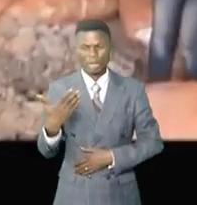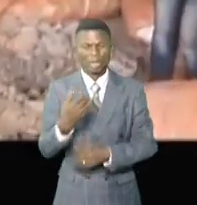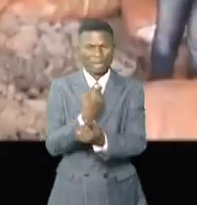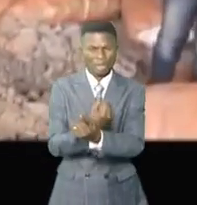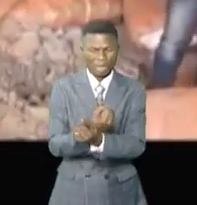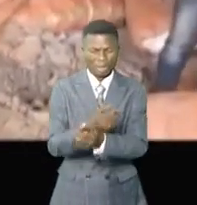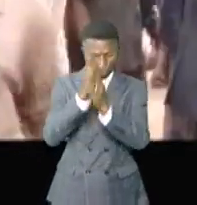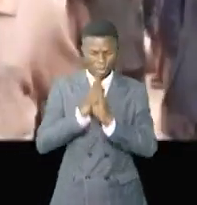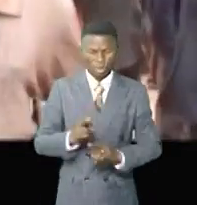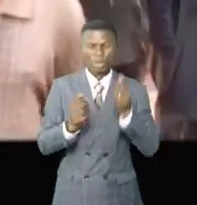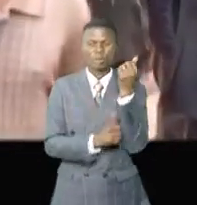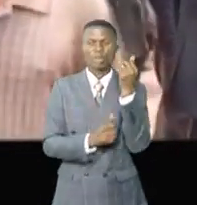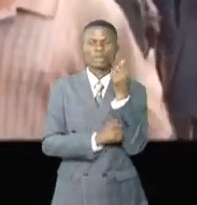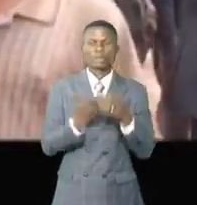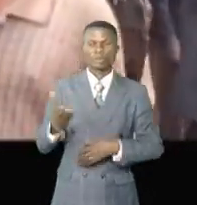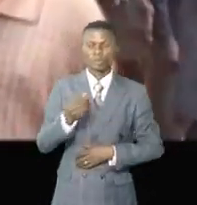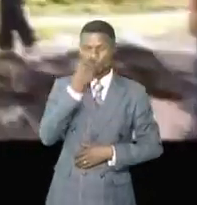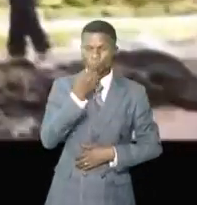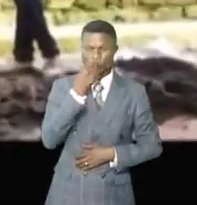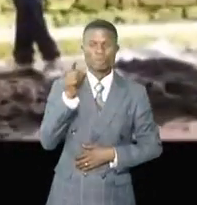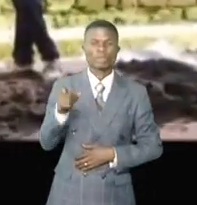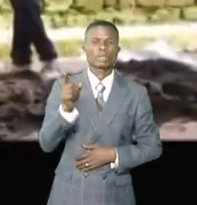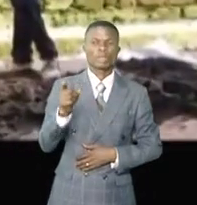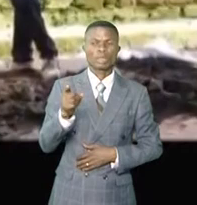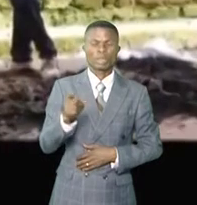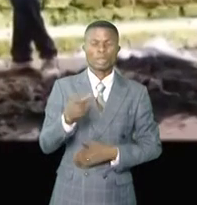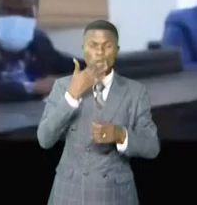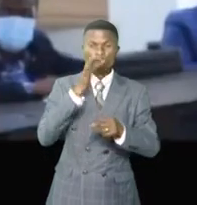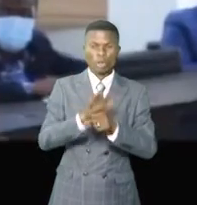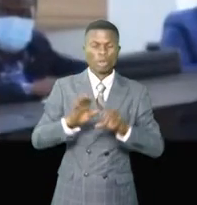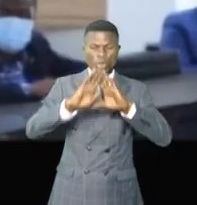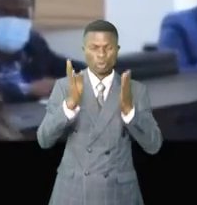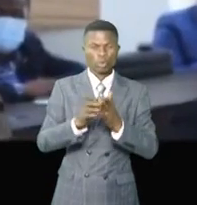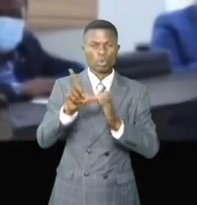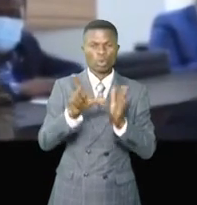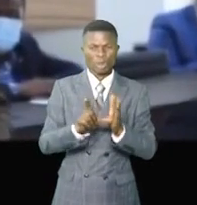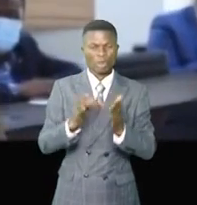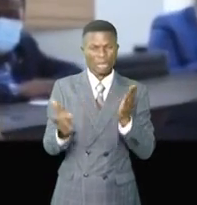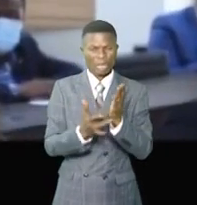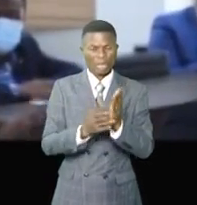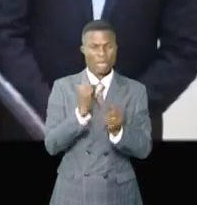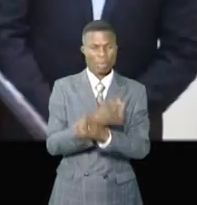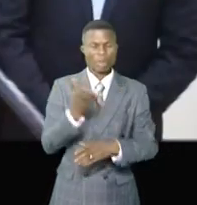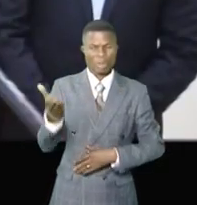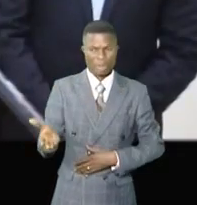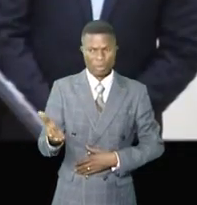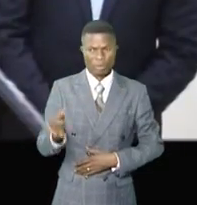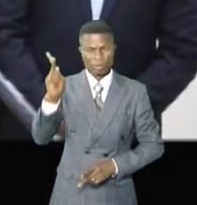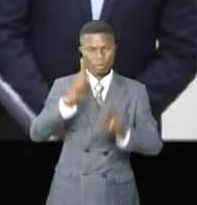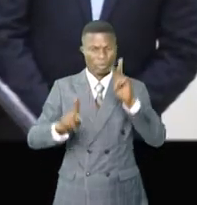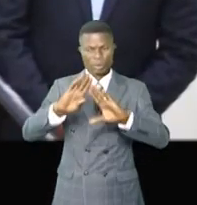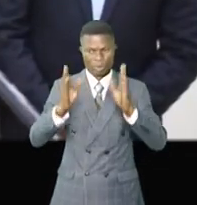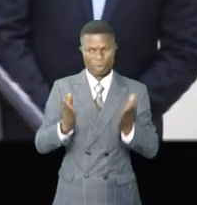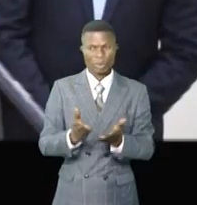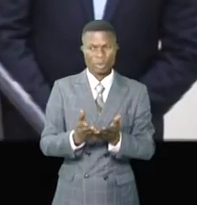respectant la dignité humaine. Joseph Ikoli garantit que toutes les normes techniques ont été respectées. À la population